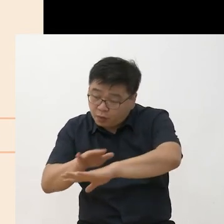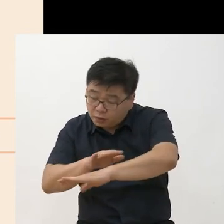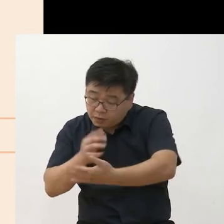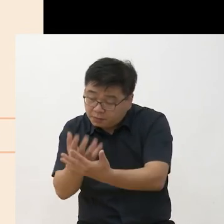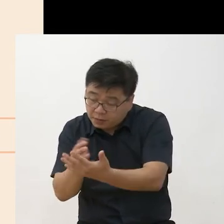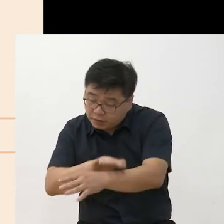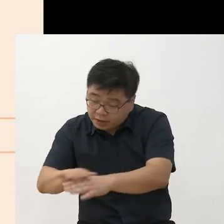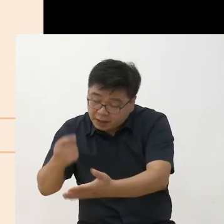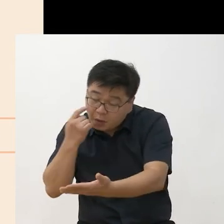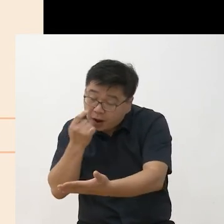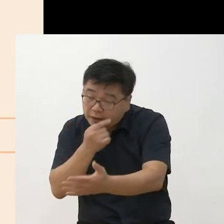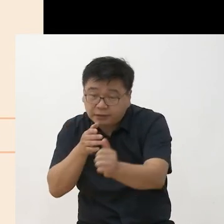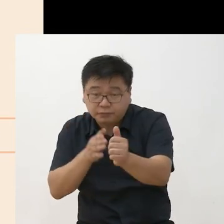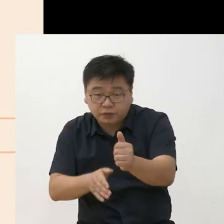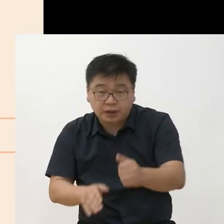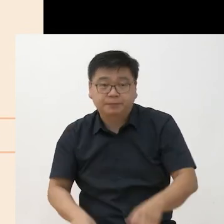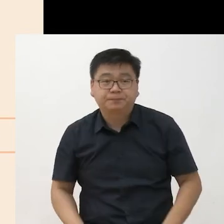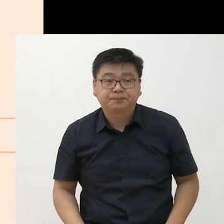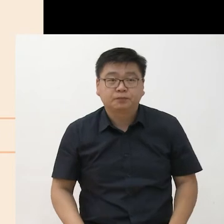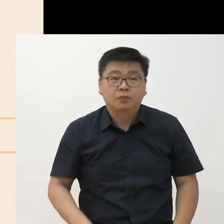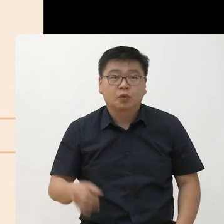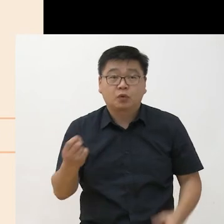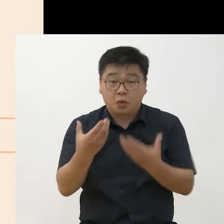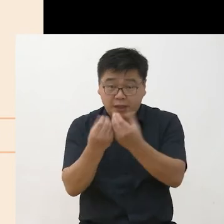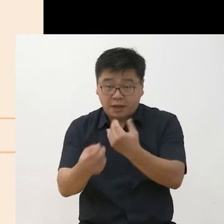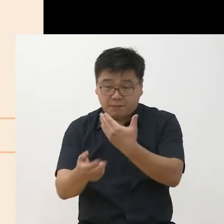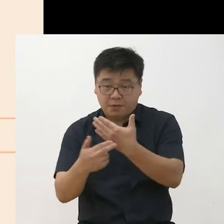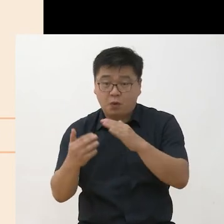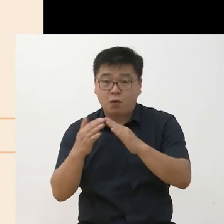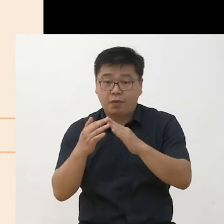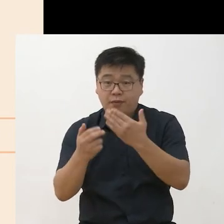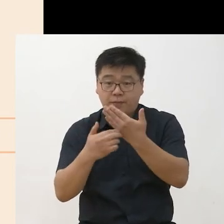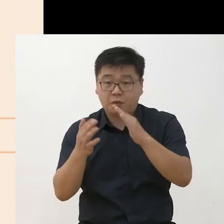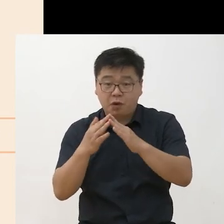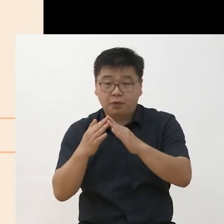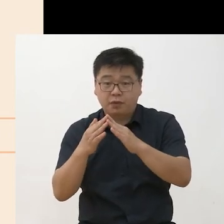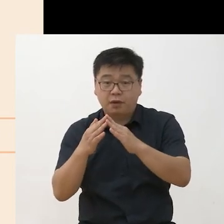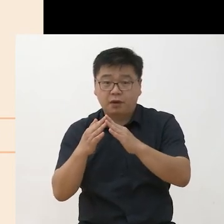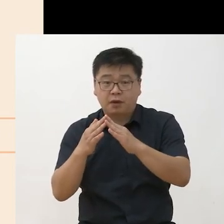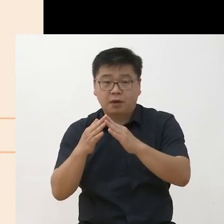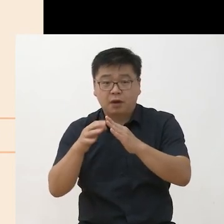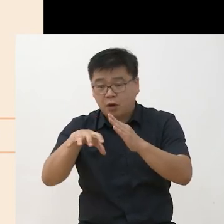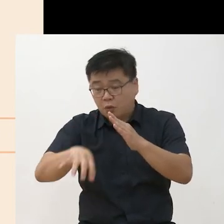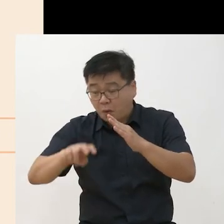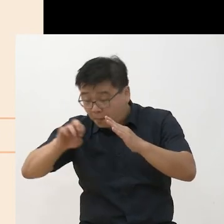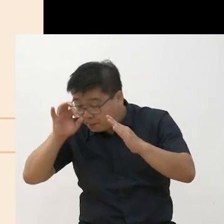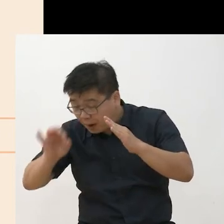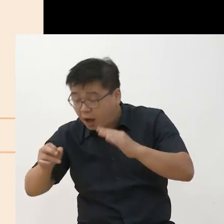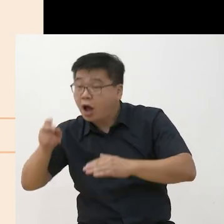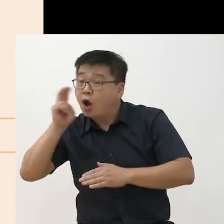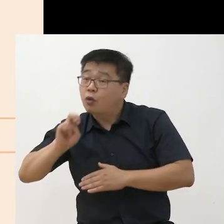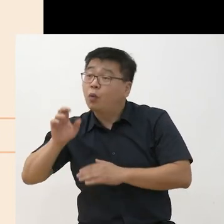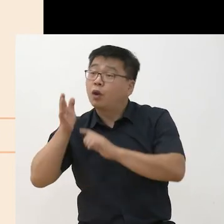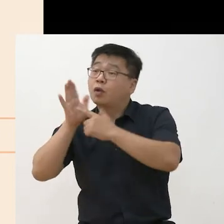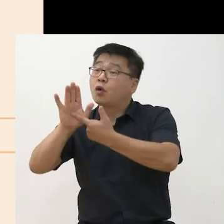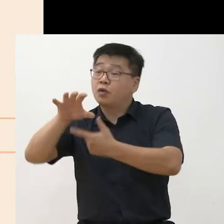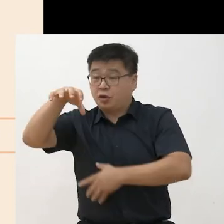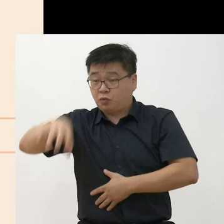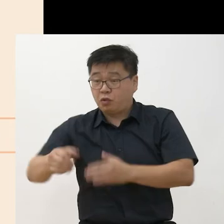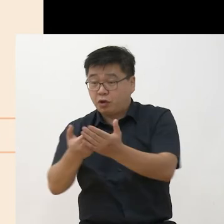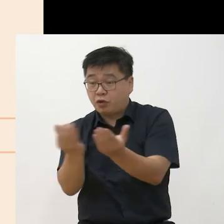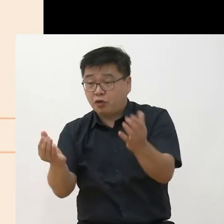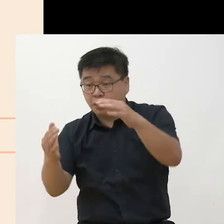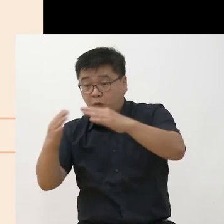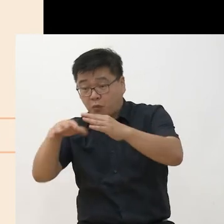바랍니다. 또한 병원의 경우에는 대부분 병원이 공연이나 전시시설을 보유하고